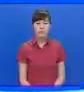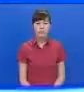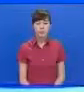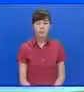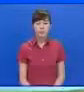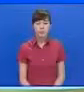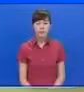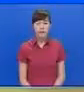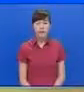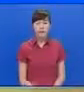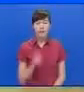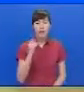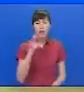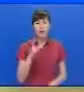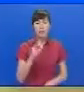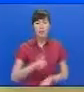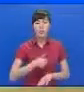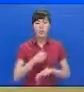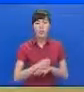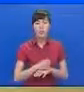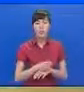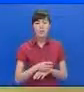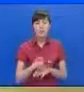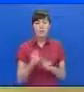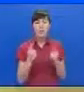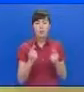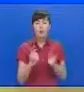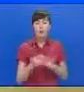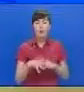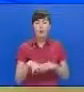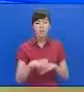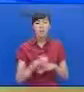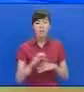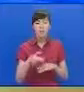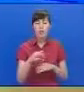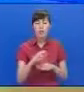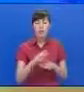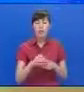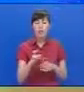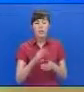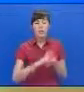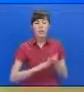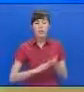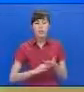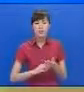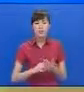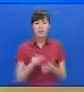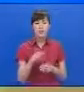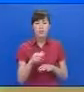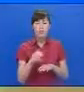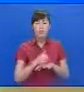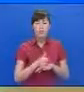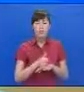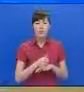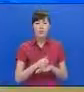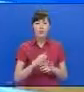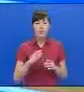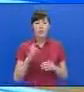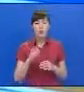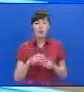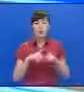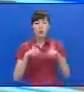Ал кеше түс ауа өңір басшысының сапары ұлылар мекені саналатын Отырар ауданында жалғасты. Онда да Бейбіт Бәкірұлы бірнеше әлеуметтік нысан